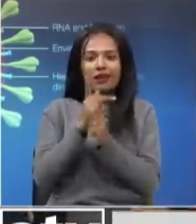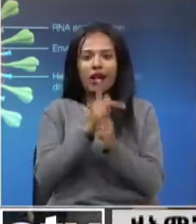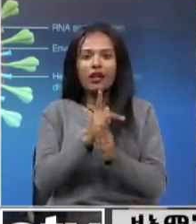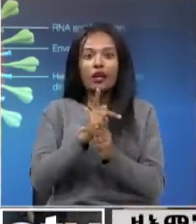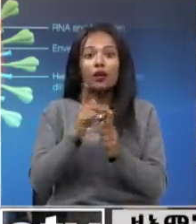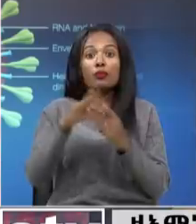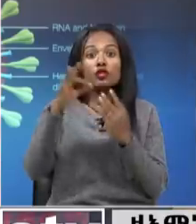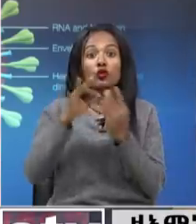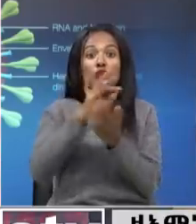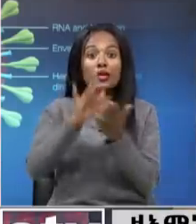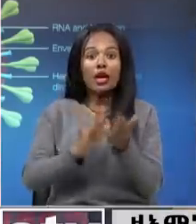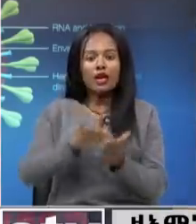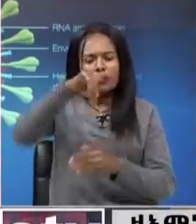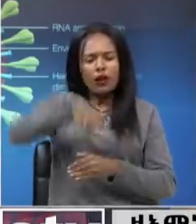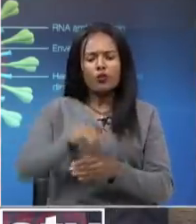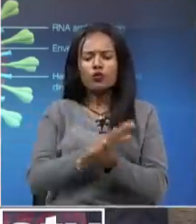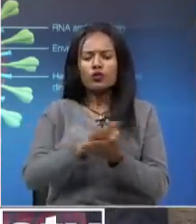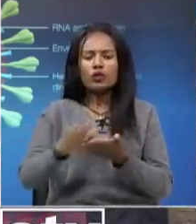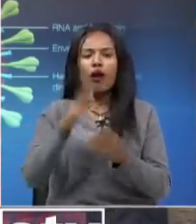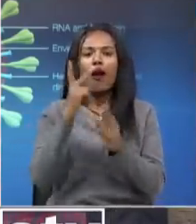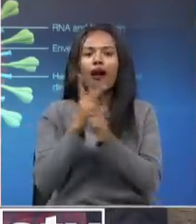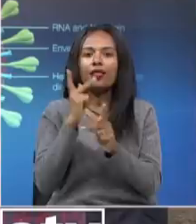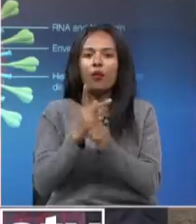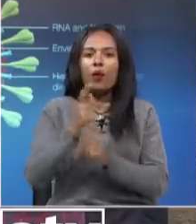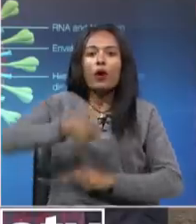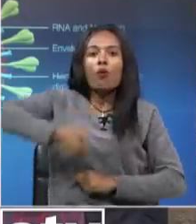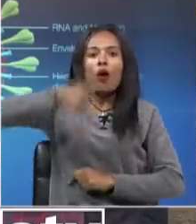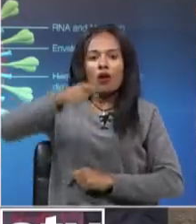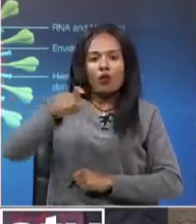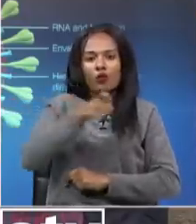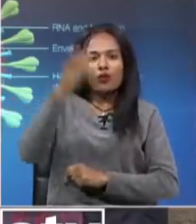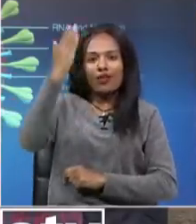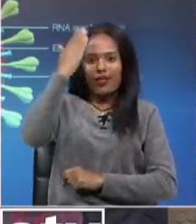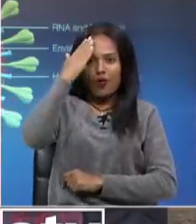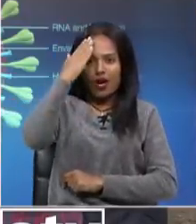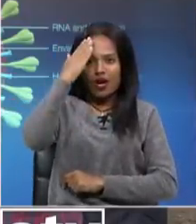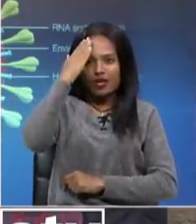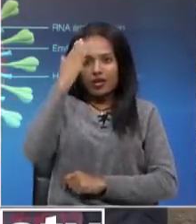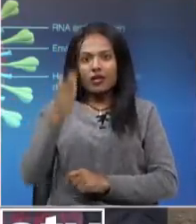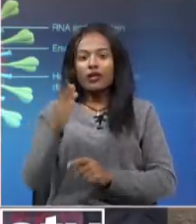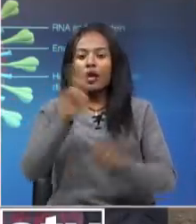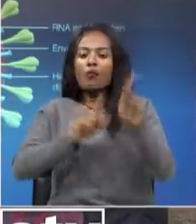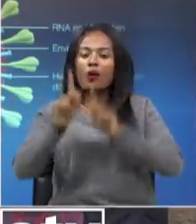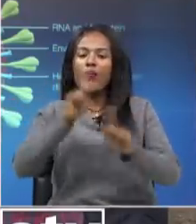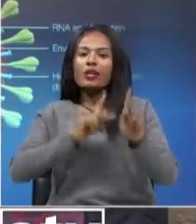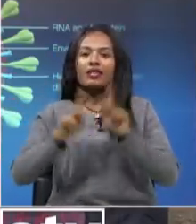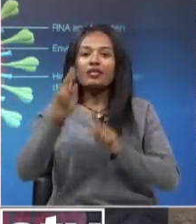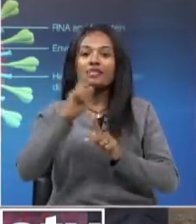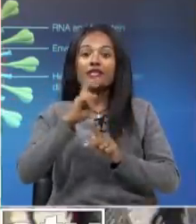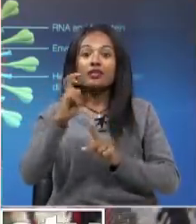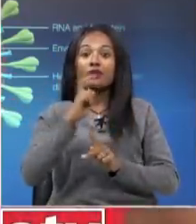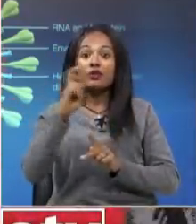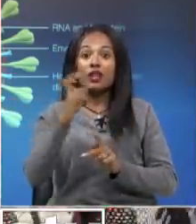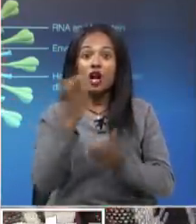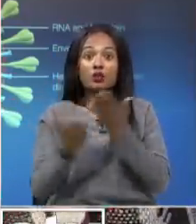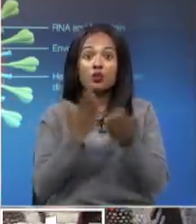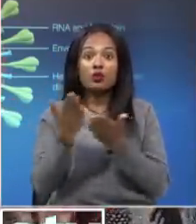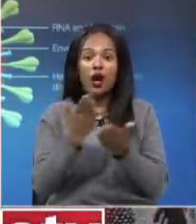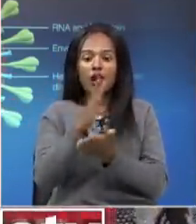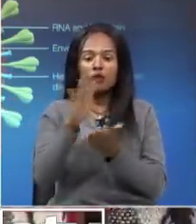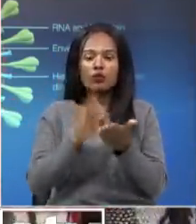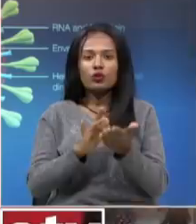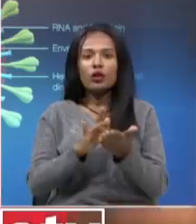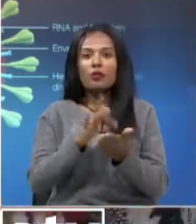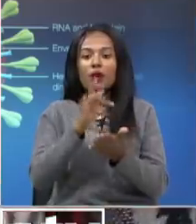እርምጃዎች መካከል ተገቢውን ንጽህና አጠባበቅ ዋናው እንደሆነ ይታወቃል። የፐብሊክ ሰርቪስ ትራንስፖርት አገልግሎት ድርጅትም በመዲናዋ